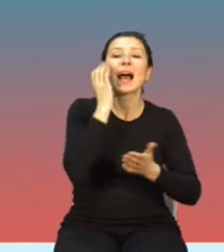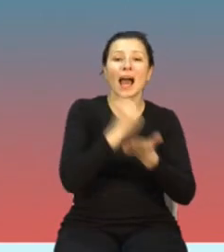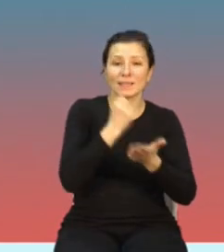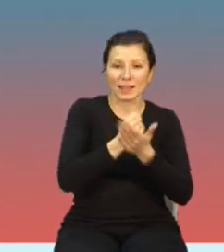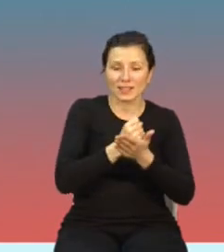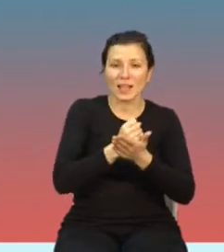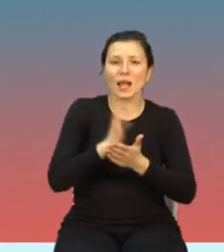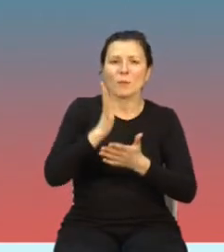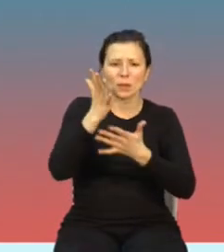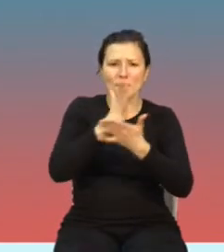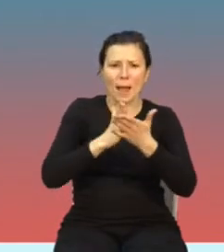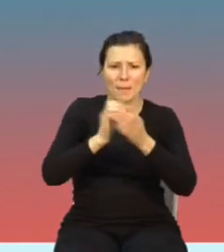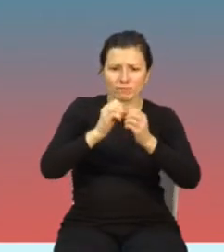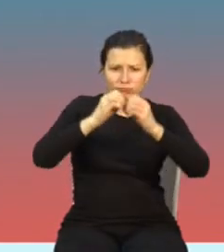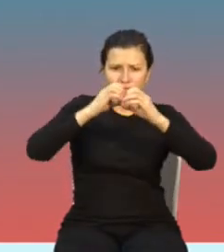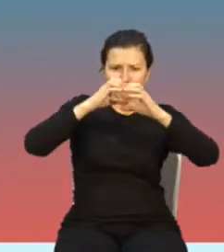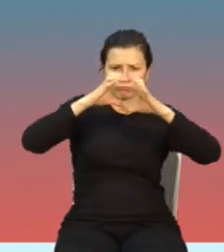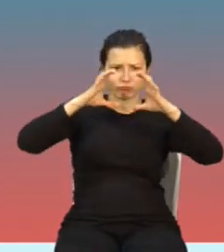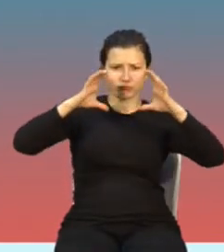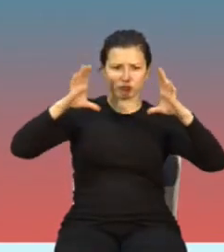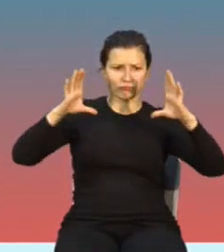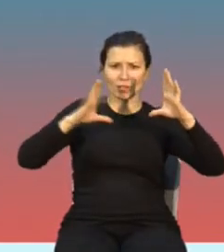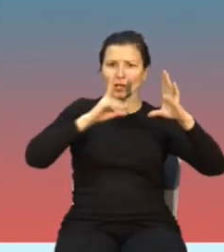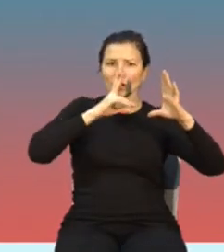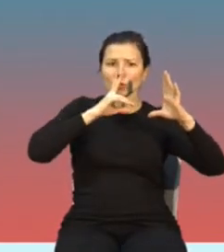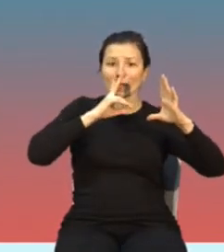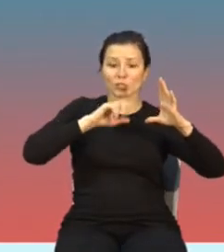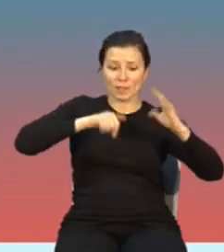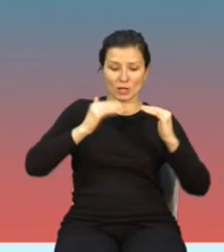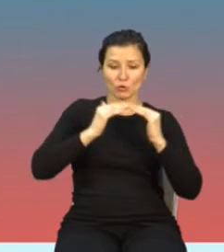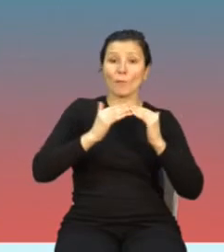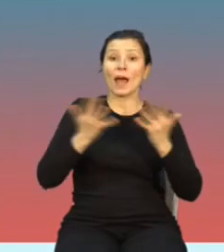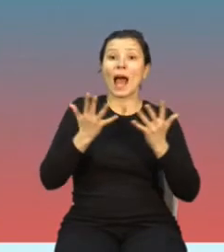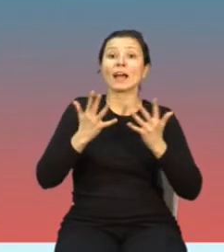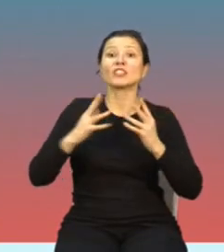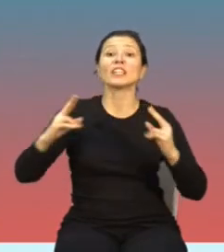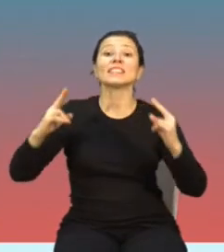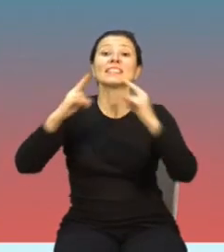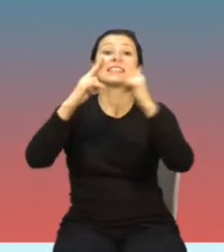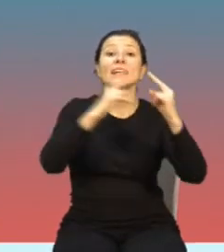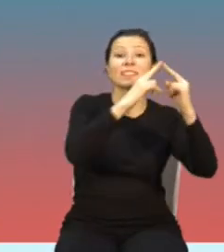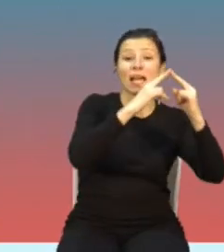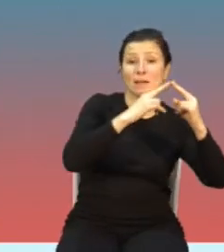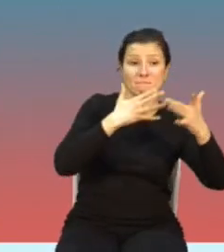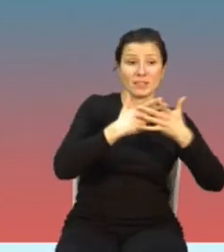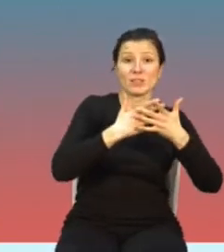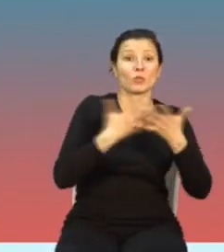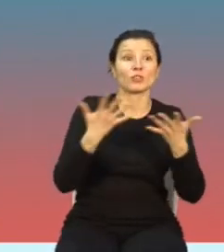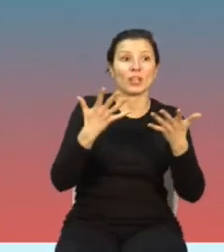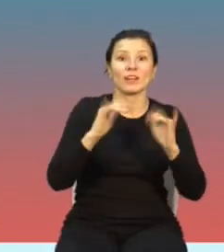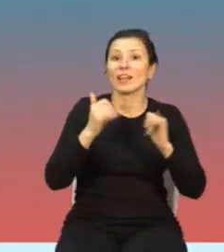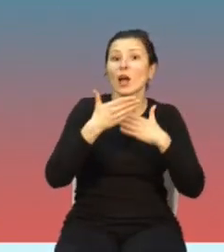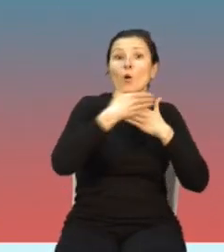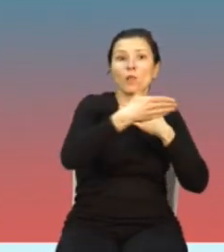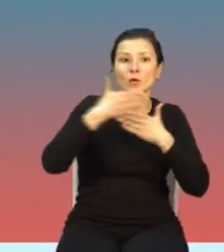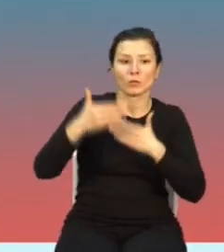przybliżyć skalę na mapie i zobaczymy, gdzie się znajdują stacje bazowe najbliżej rozmieszczone do danego adresu. Następnie możemy